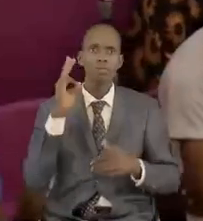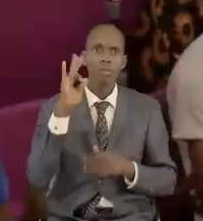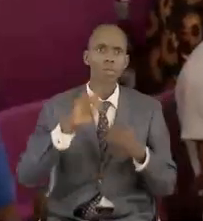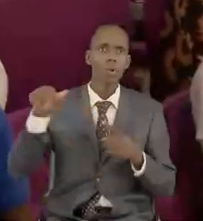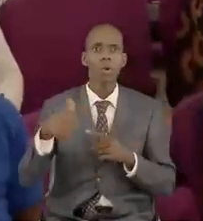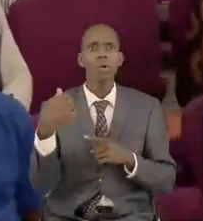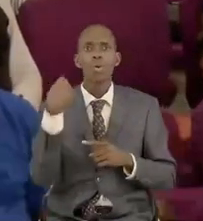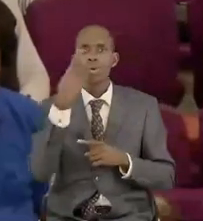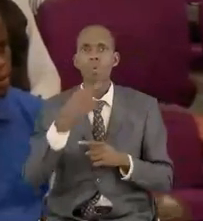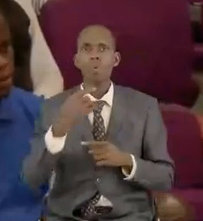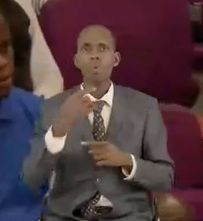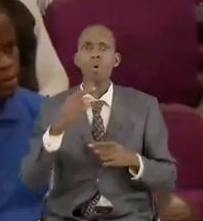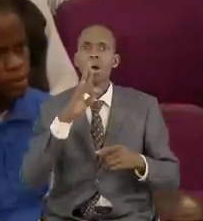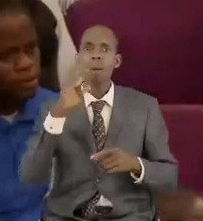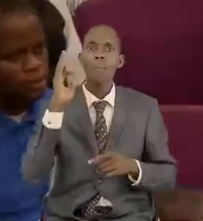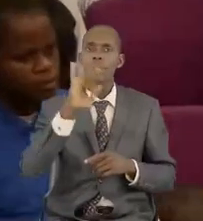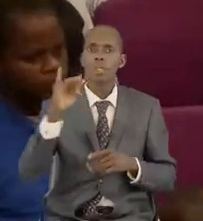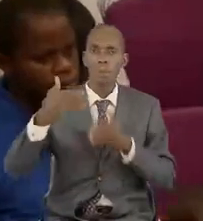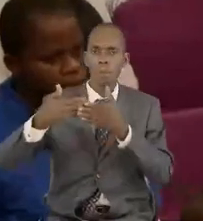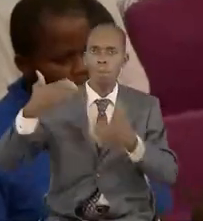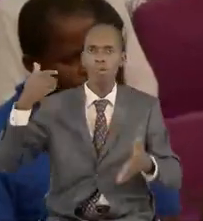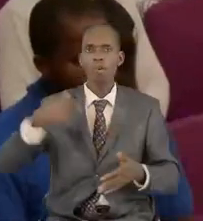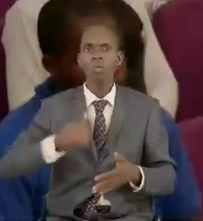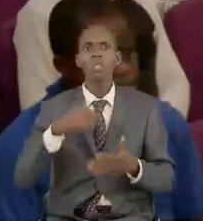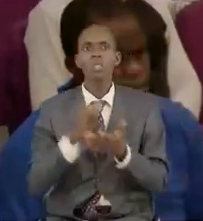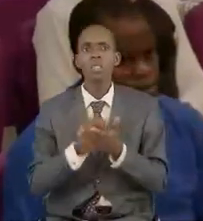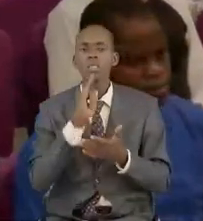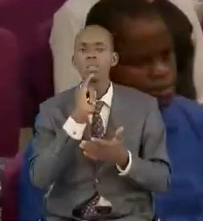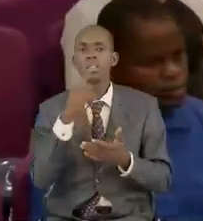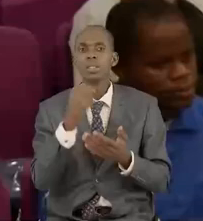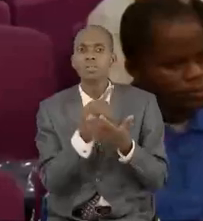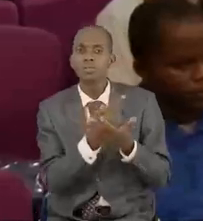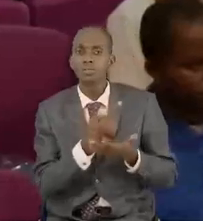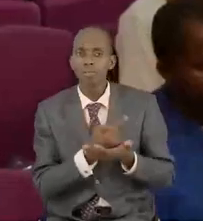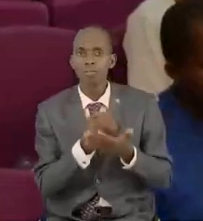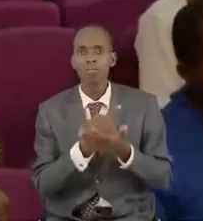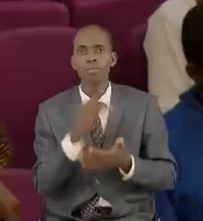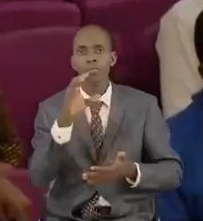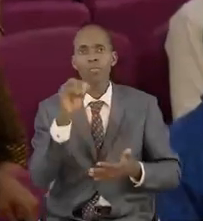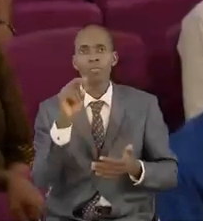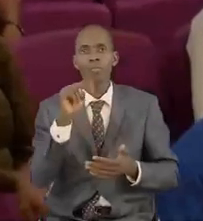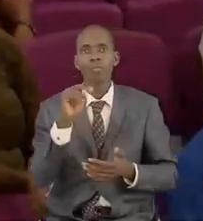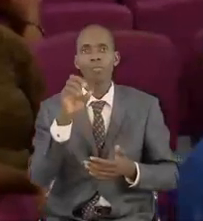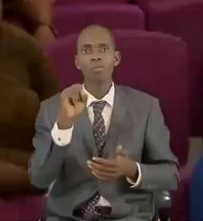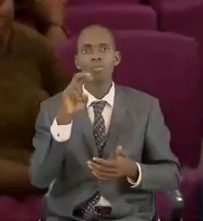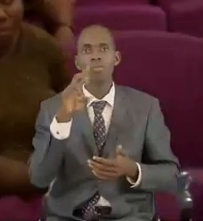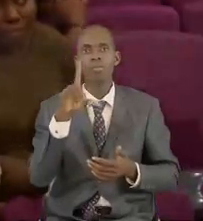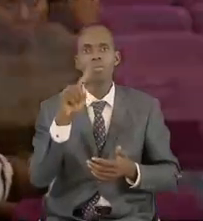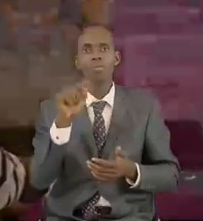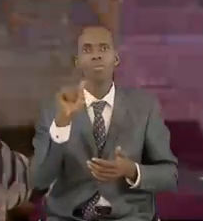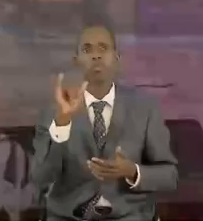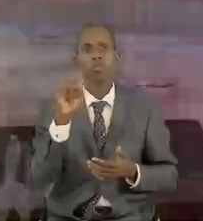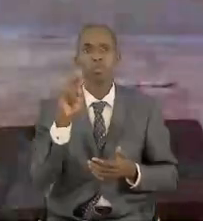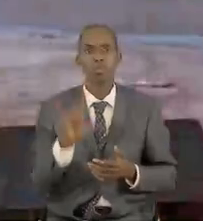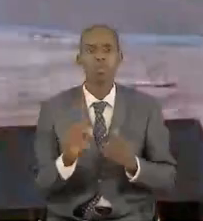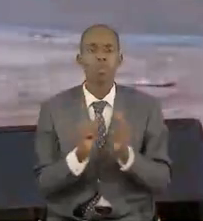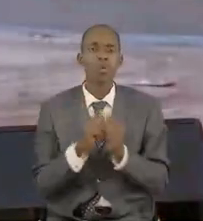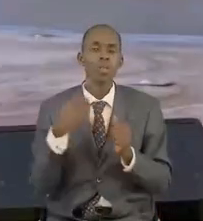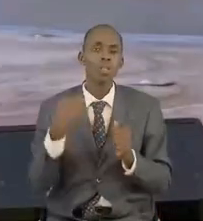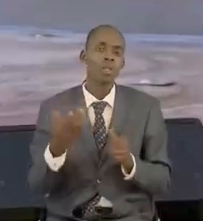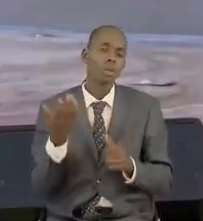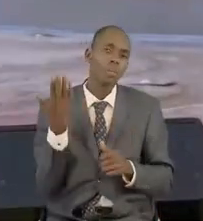autres que j'aille le montrer à ceux qui l'avaient prêté à ceux qui l'avait prêché avant moi